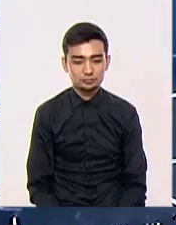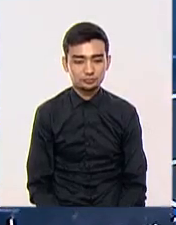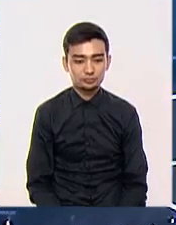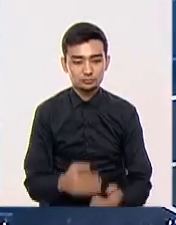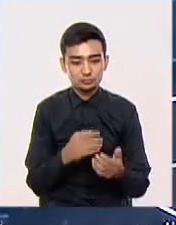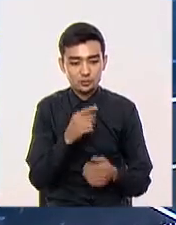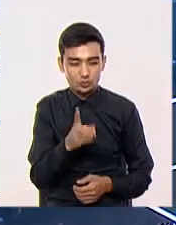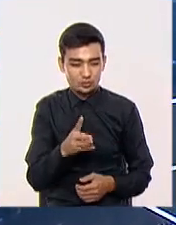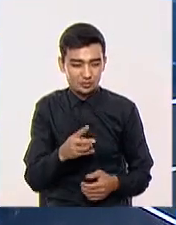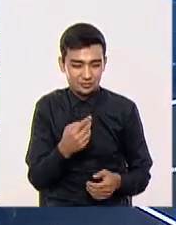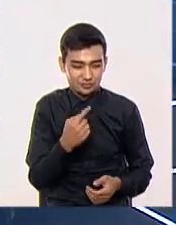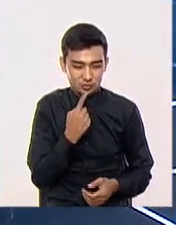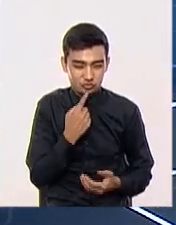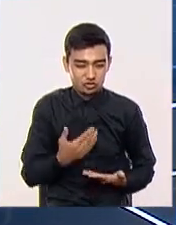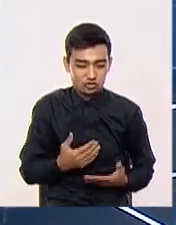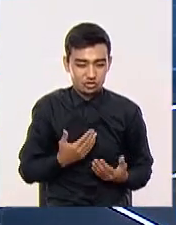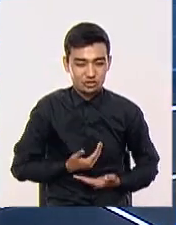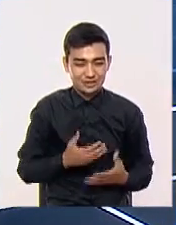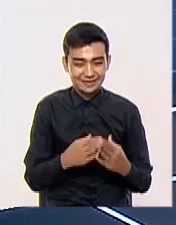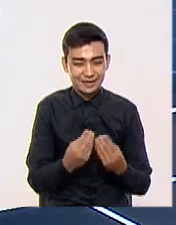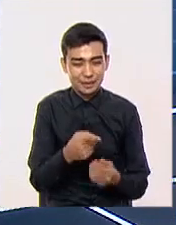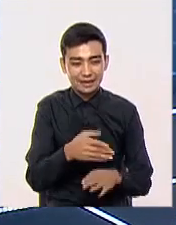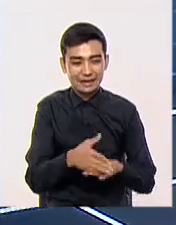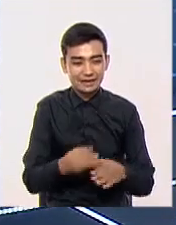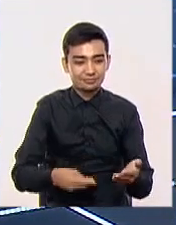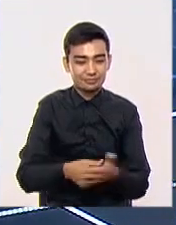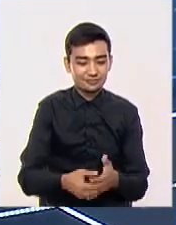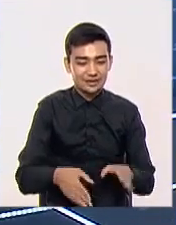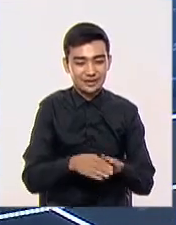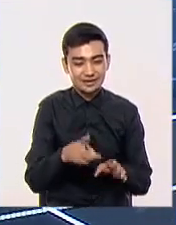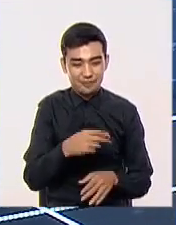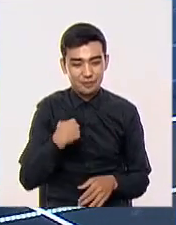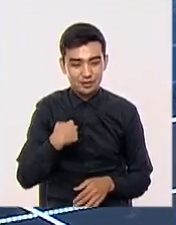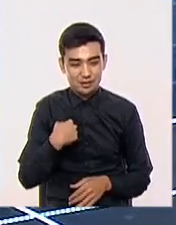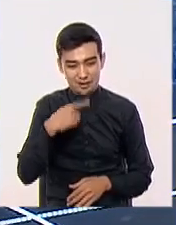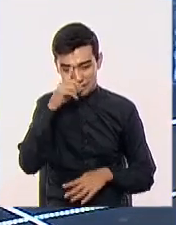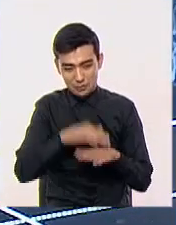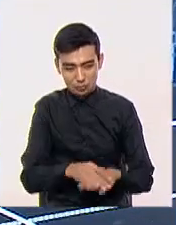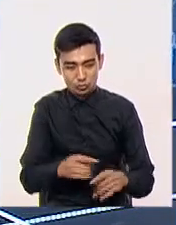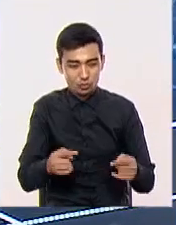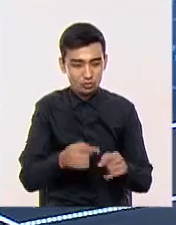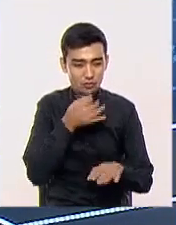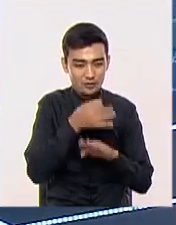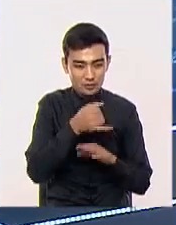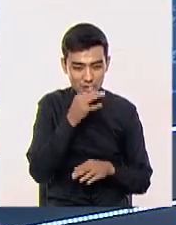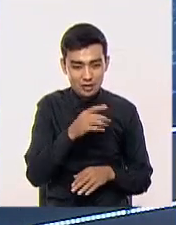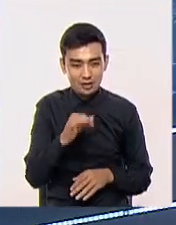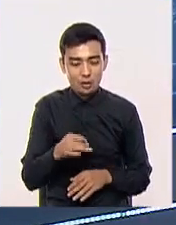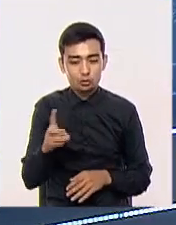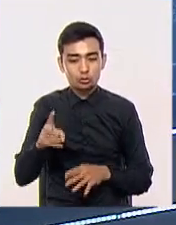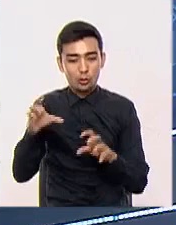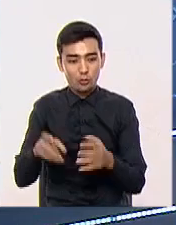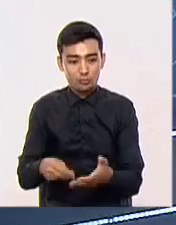әлеуметтік жағдай төмен отбасылардың несиесін жабуға келген кезде мың құбылатын біздің үкімет заңды тұлғалардың кредитін кешірмек.